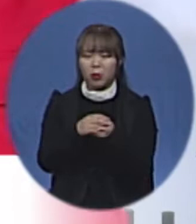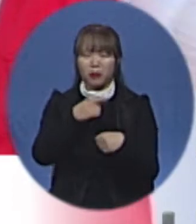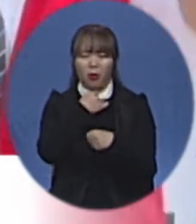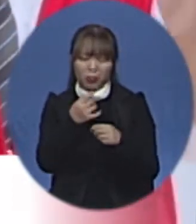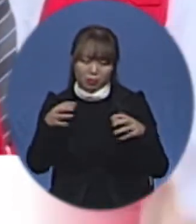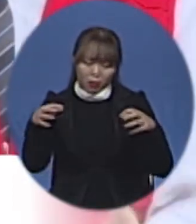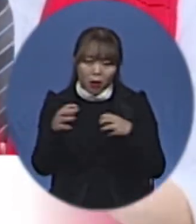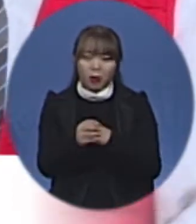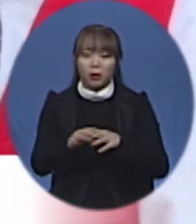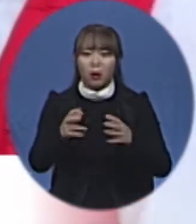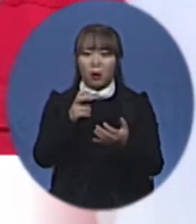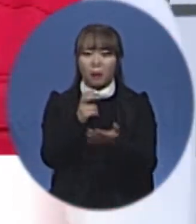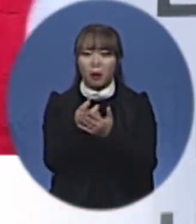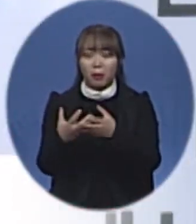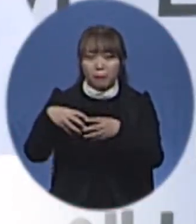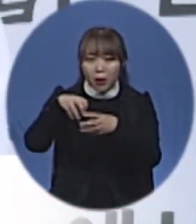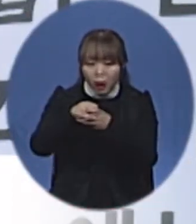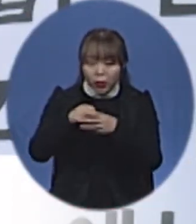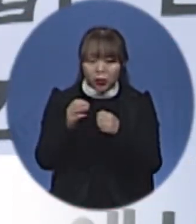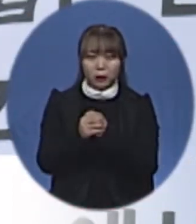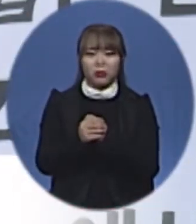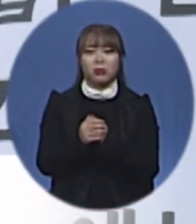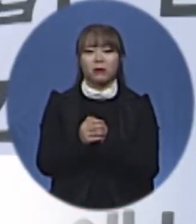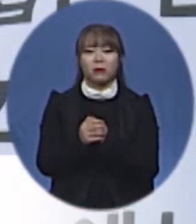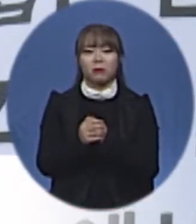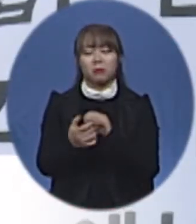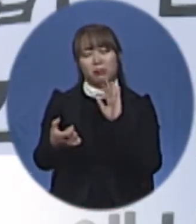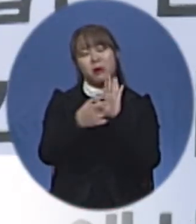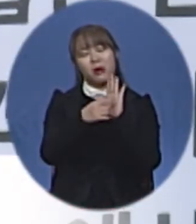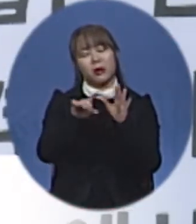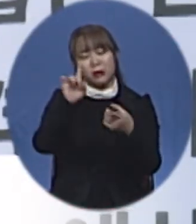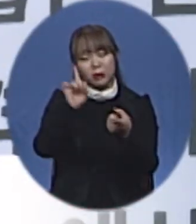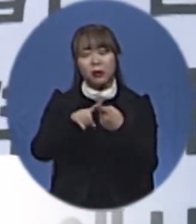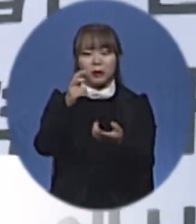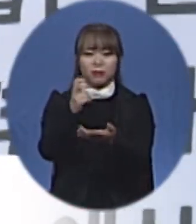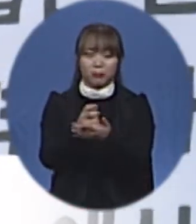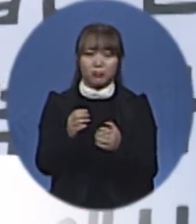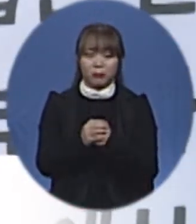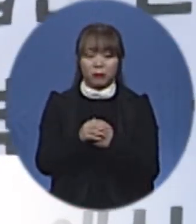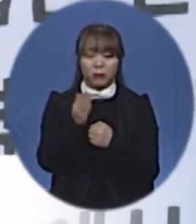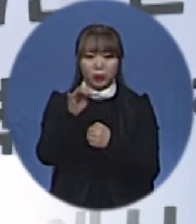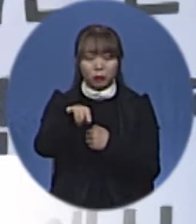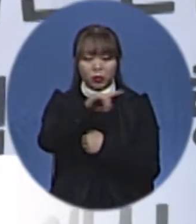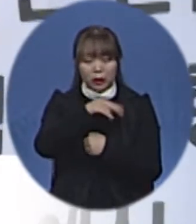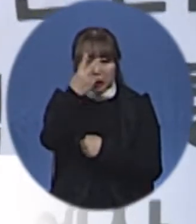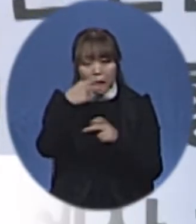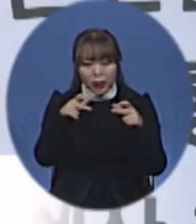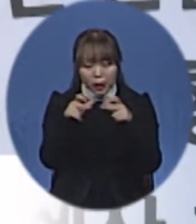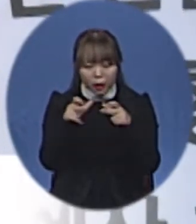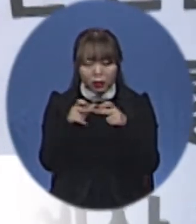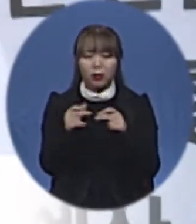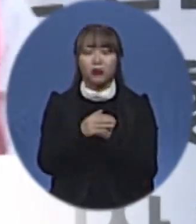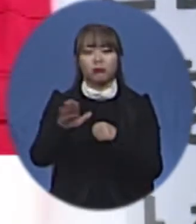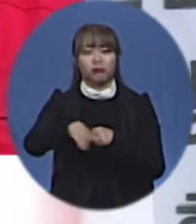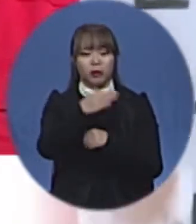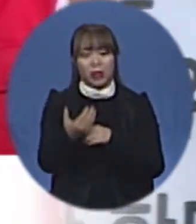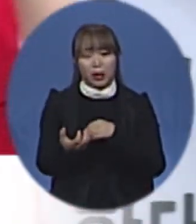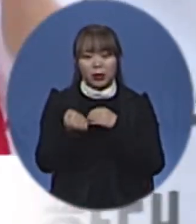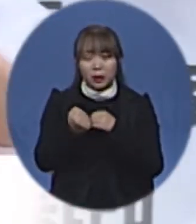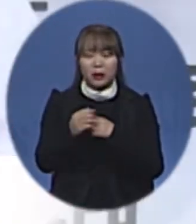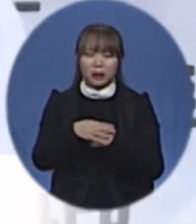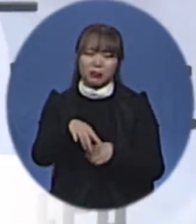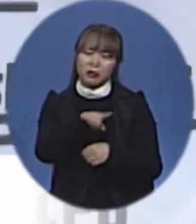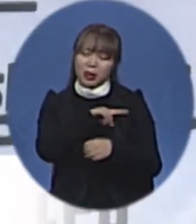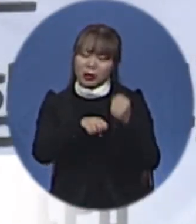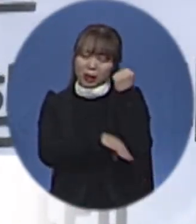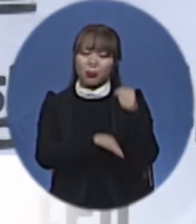담아 헌법에 명시된 그 제도입니다. 그것이 우리 시각장애인들 우리가 가지는